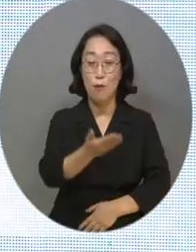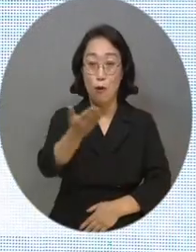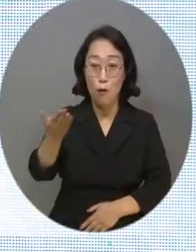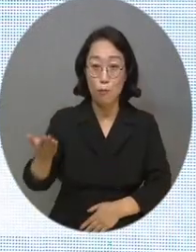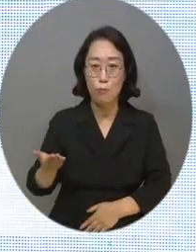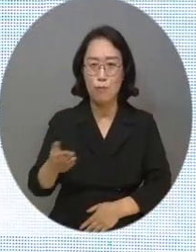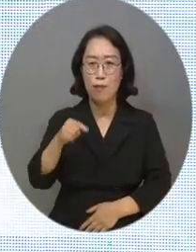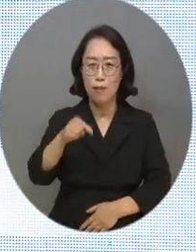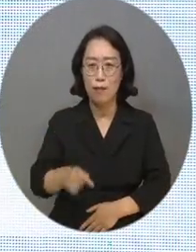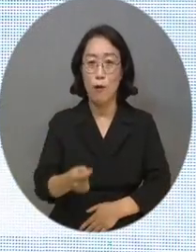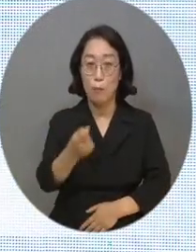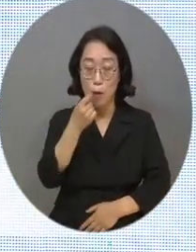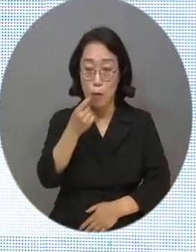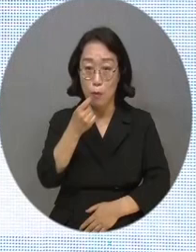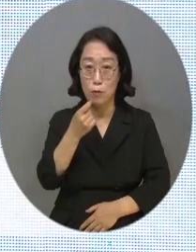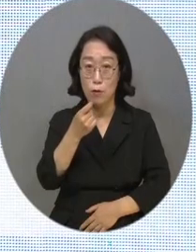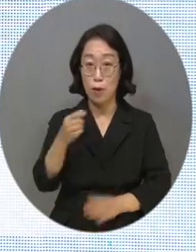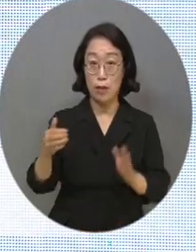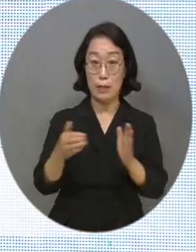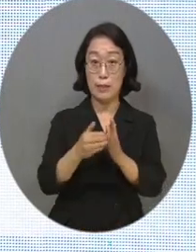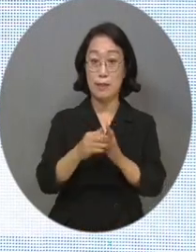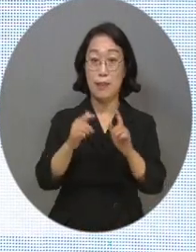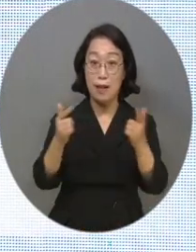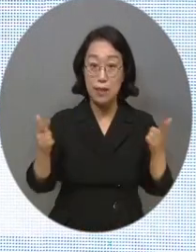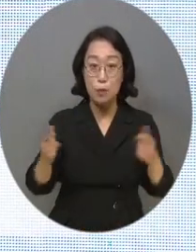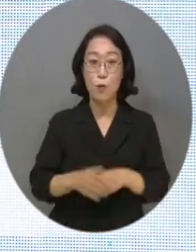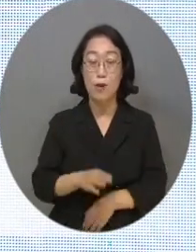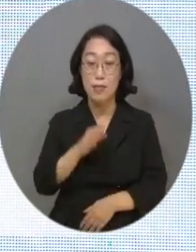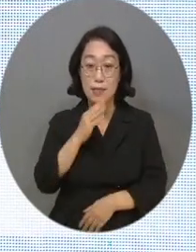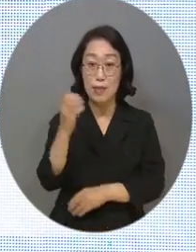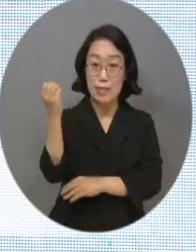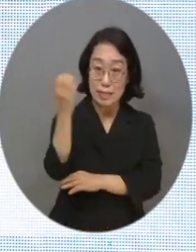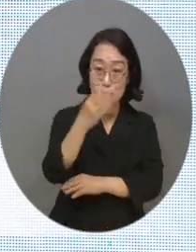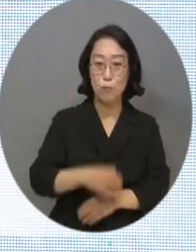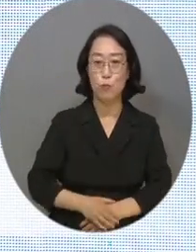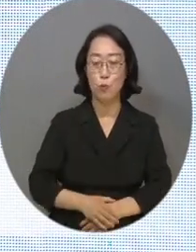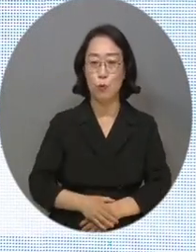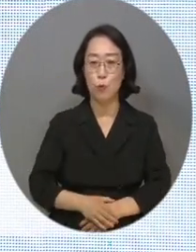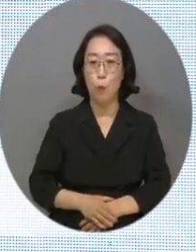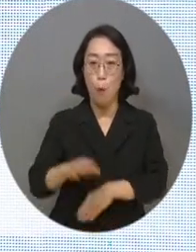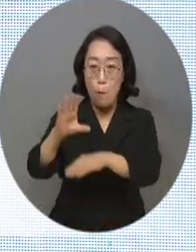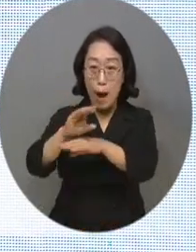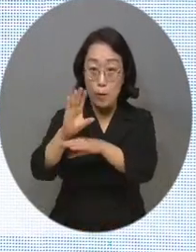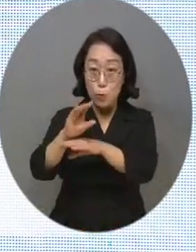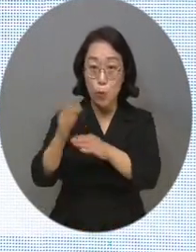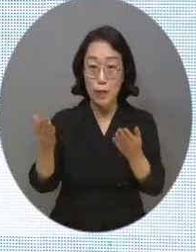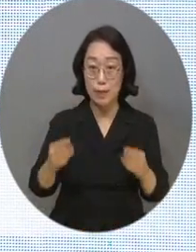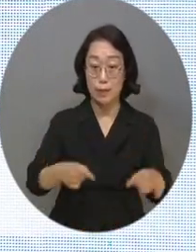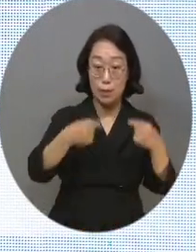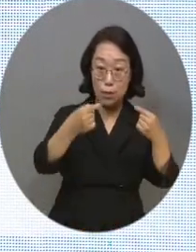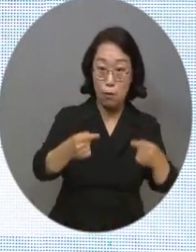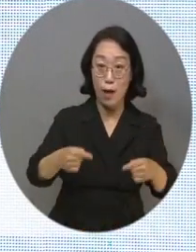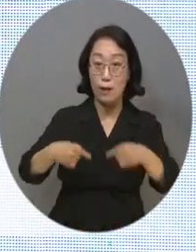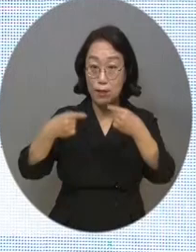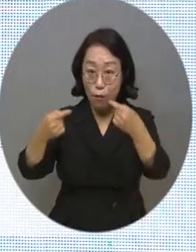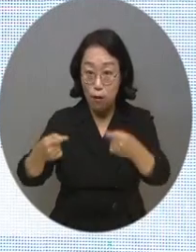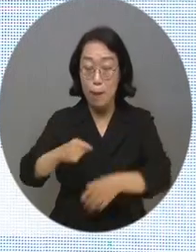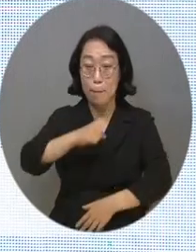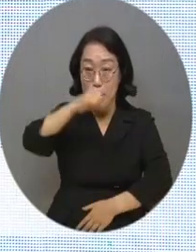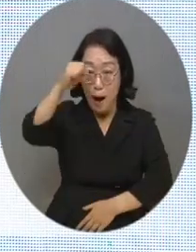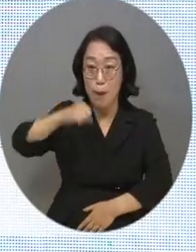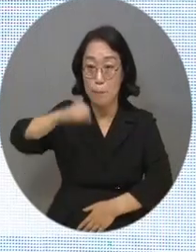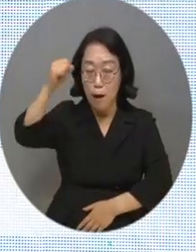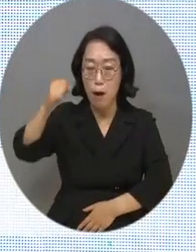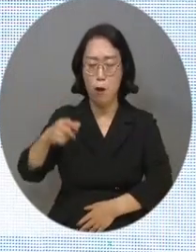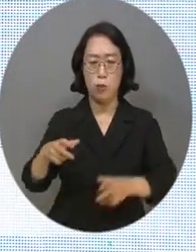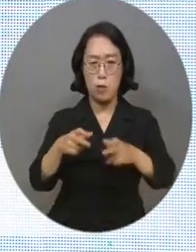꼭 배우셔가지고요. 여기서 끝나지 말고 신문 언론에 가서 종사하면서도 뜻이 있듯이 우리가 이걸 장애인도